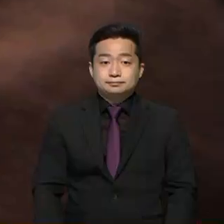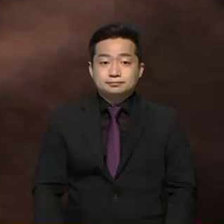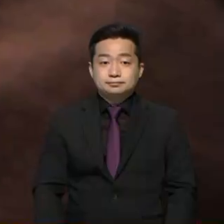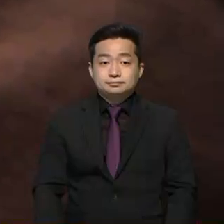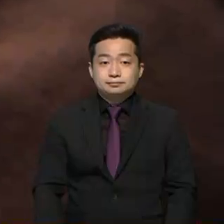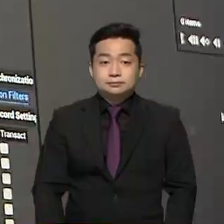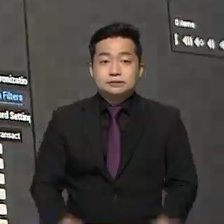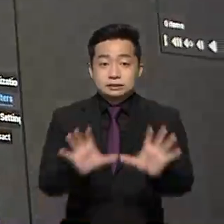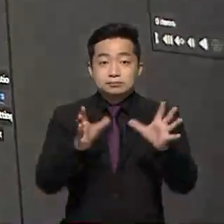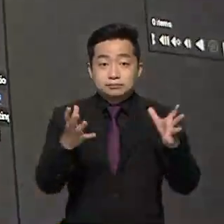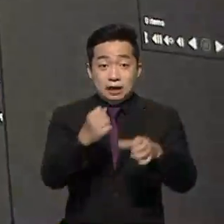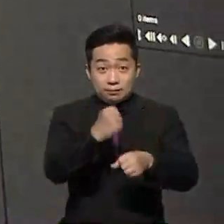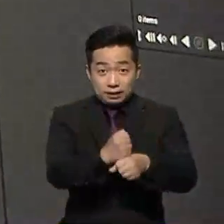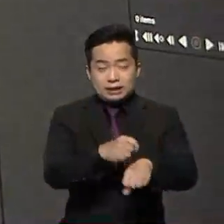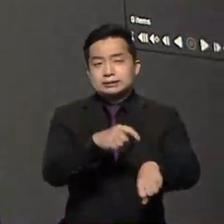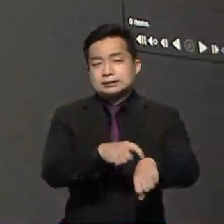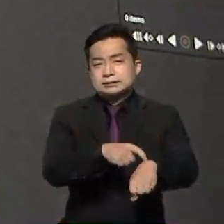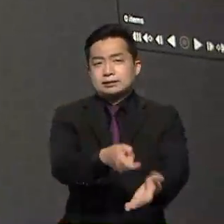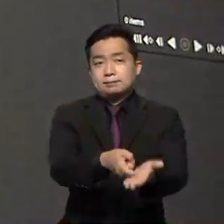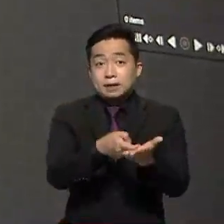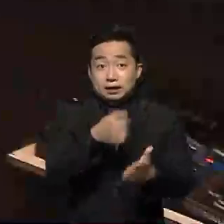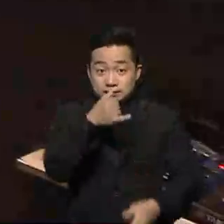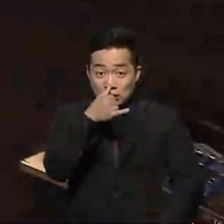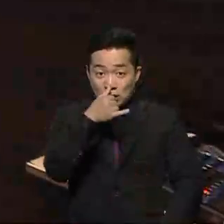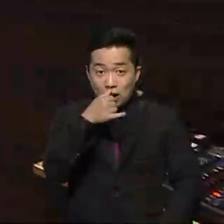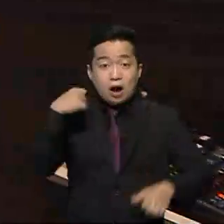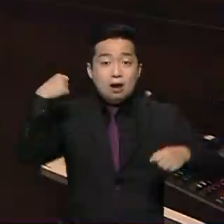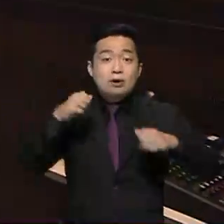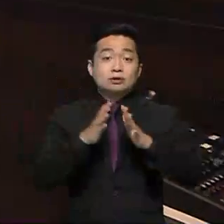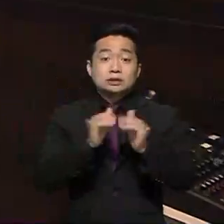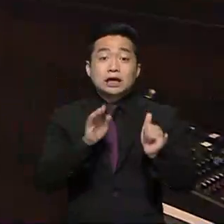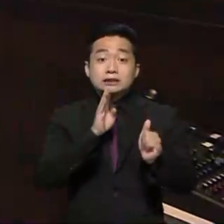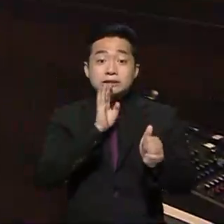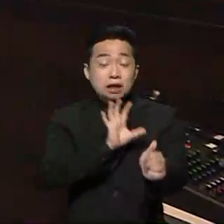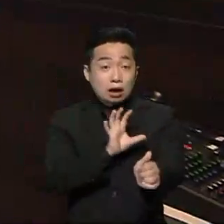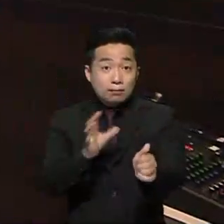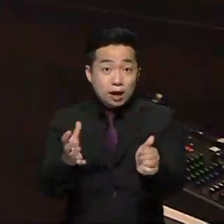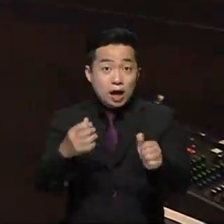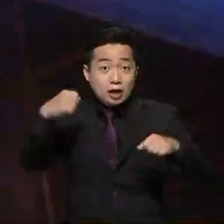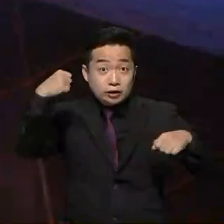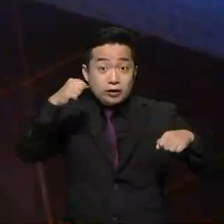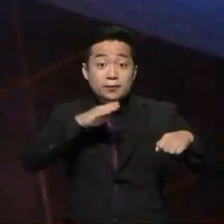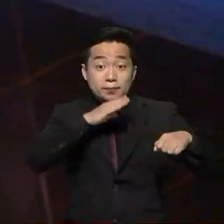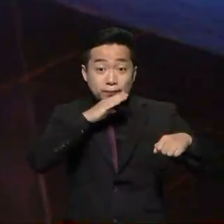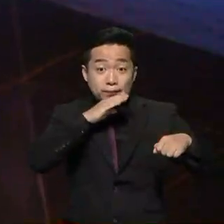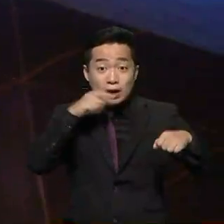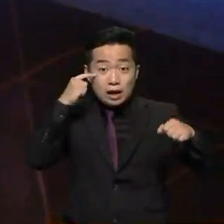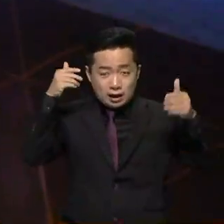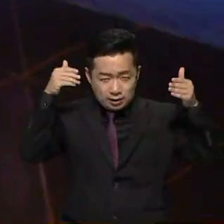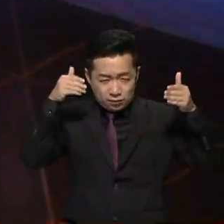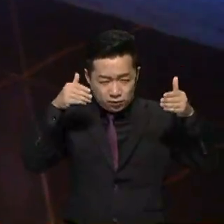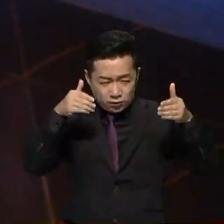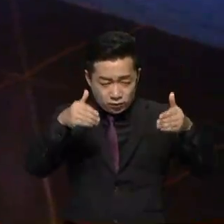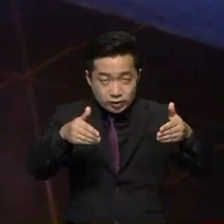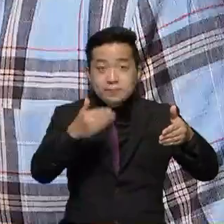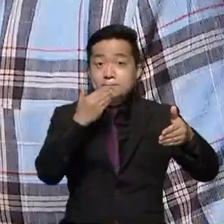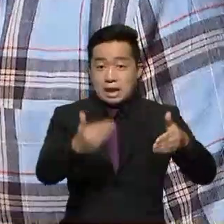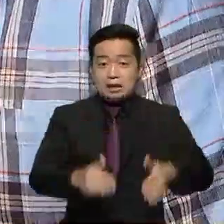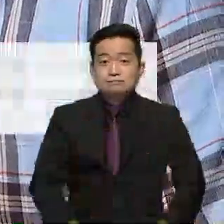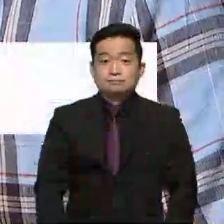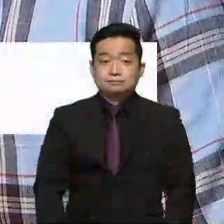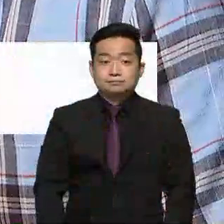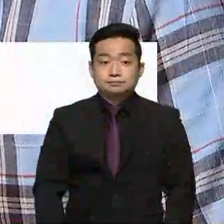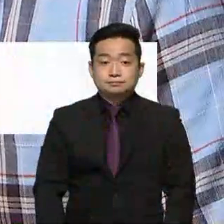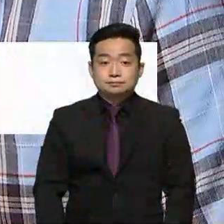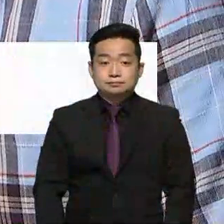세트 제작에 드는 시간과 비용을 아끼는 것은 물론 배우들도 실제 배경을 띄워놓고 연기하기 때문에 몰입감을 높일 수 있습니다. 이